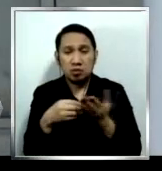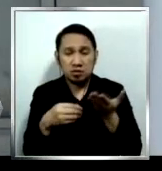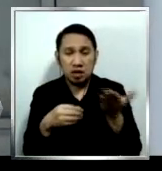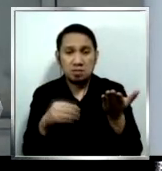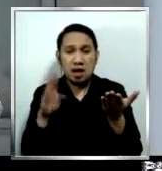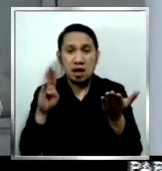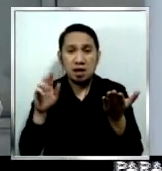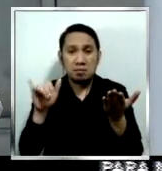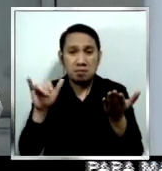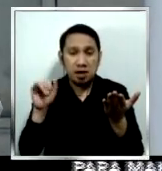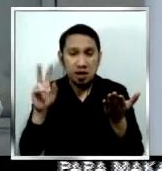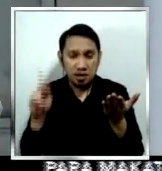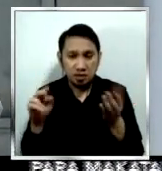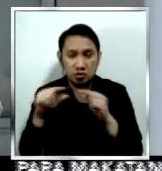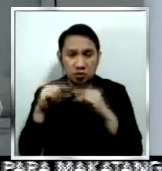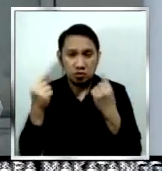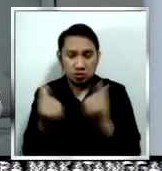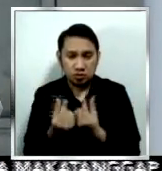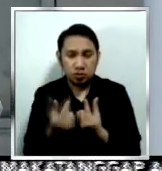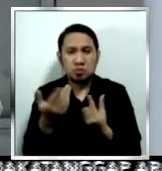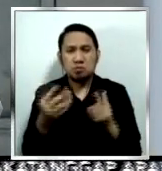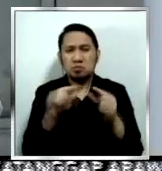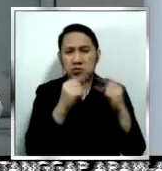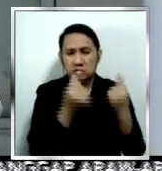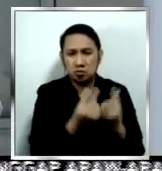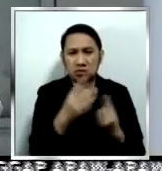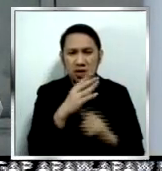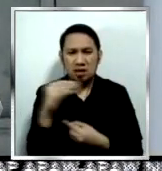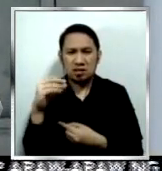The Movement Against Tyranny at Karapatan,